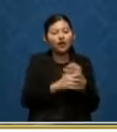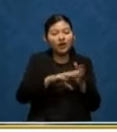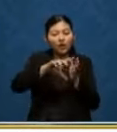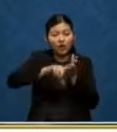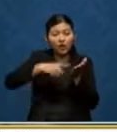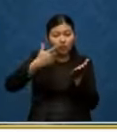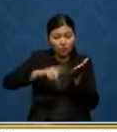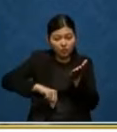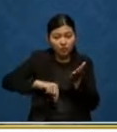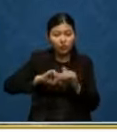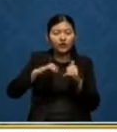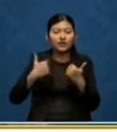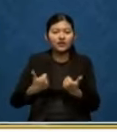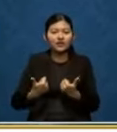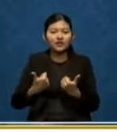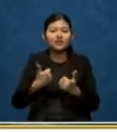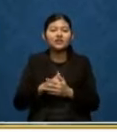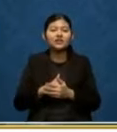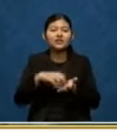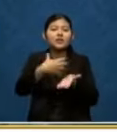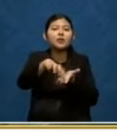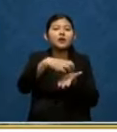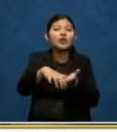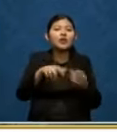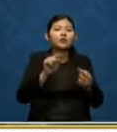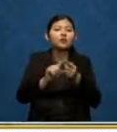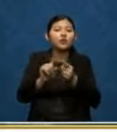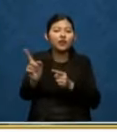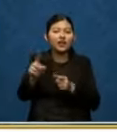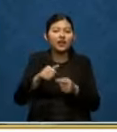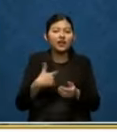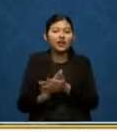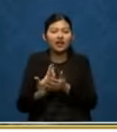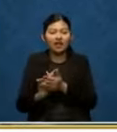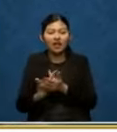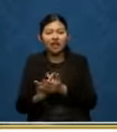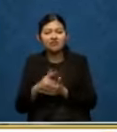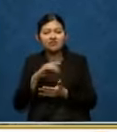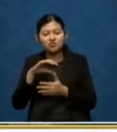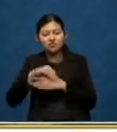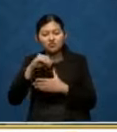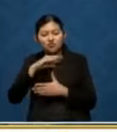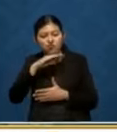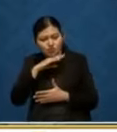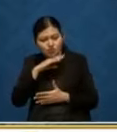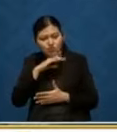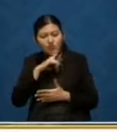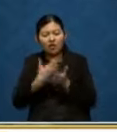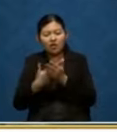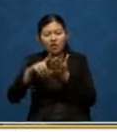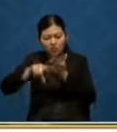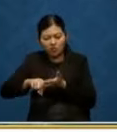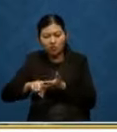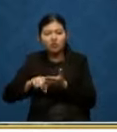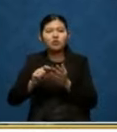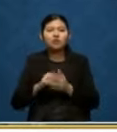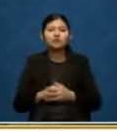จะนำเสนออธิบายในวันนี้นะครับเป็นประเด็นของราคาเนื้อหมูหน้าฟาร์มตกต่ำครับขึ้นสไลด์ด้วยครับผม